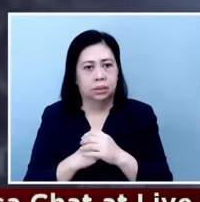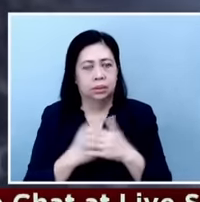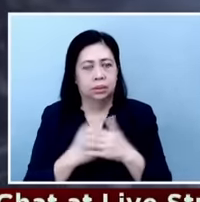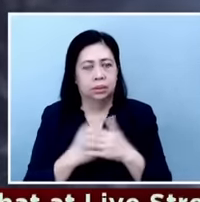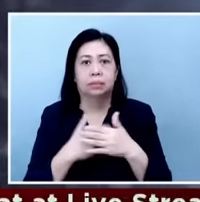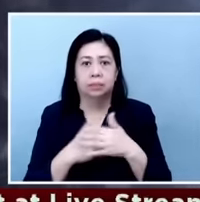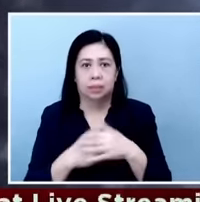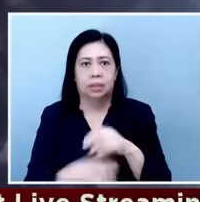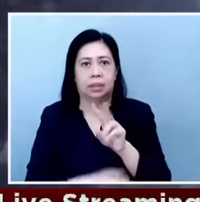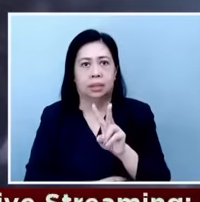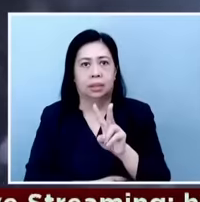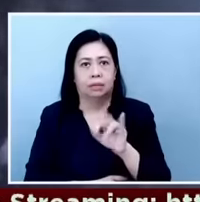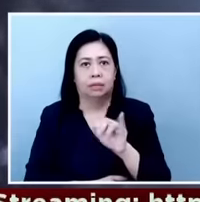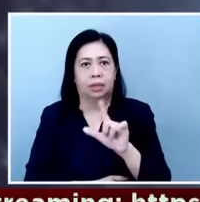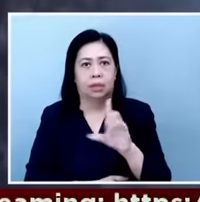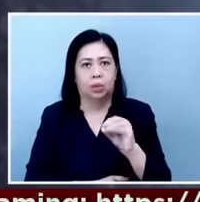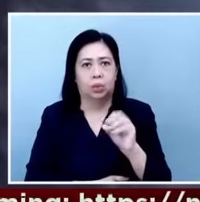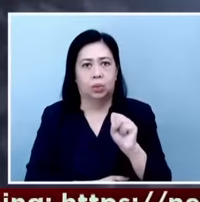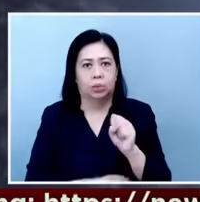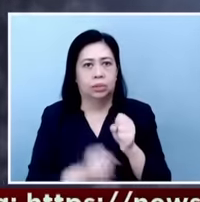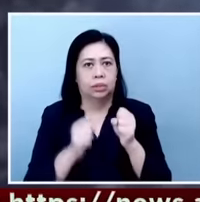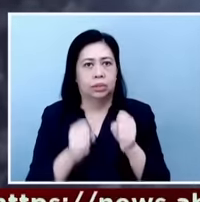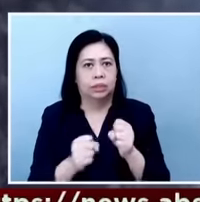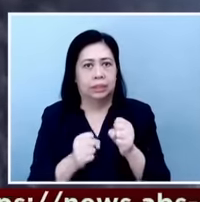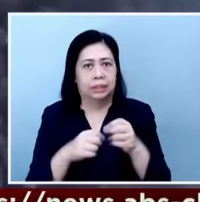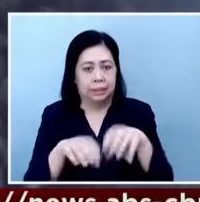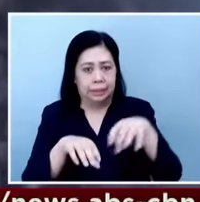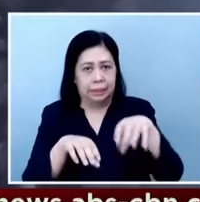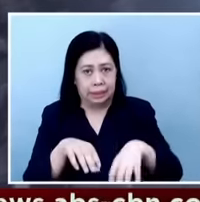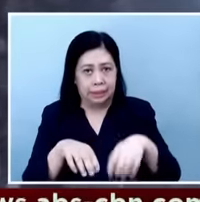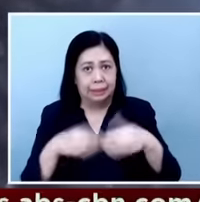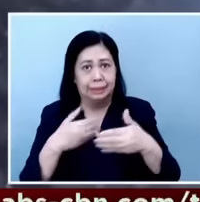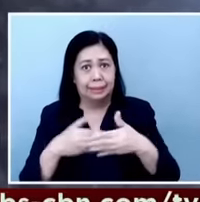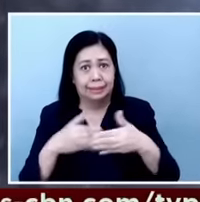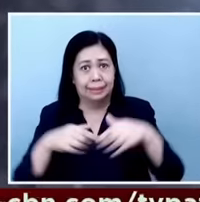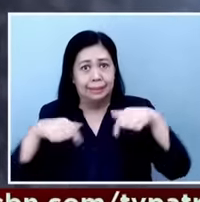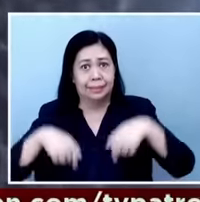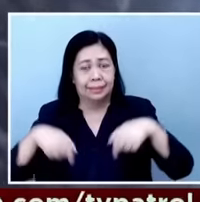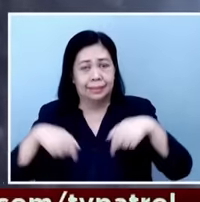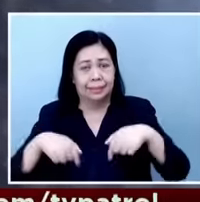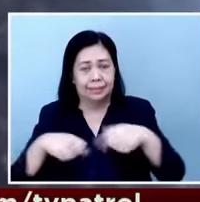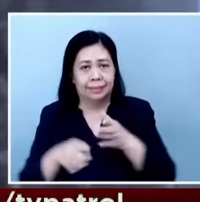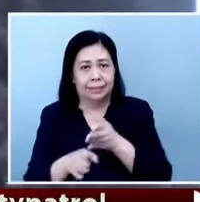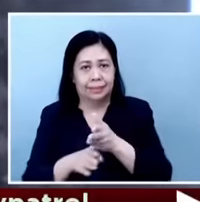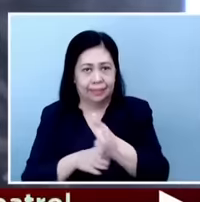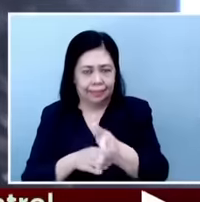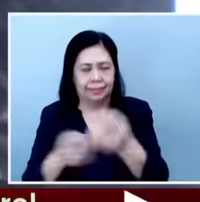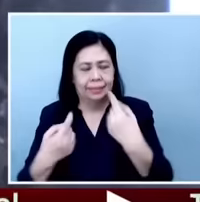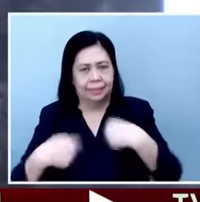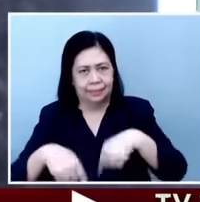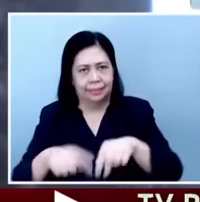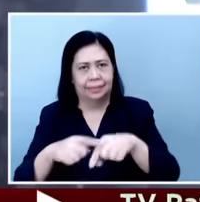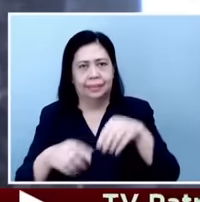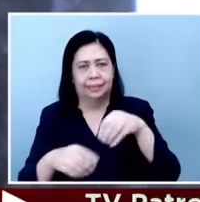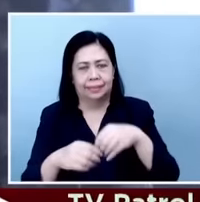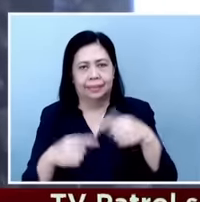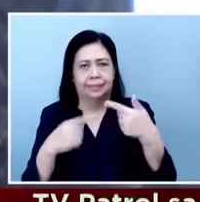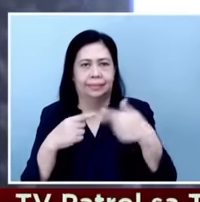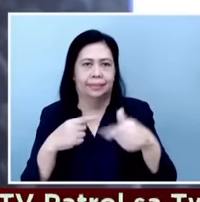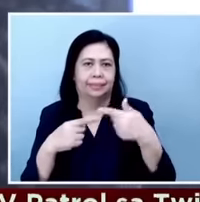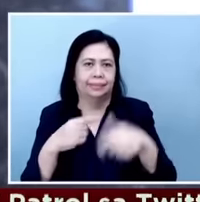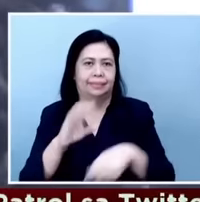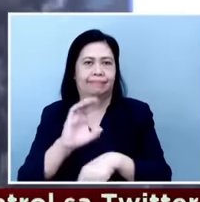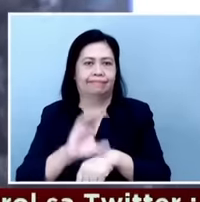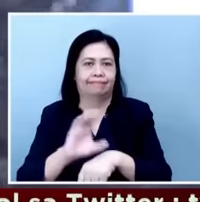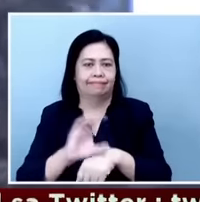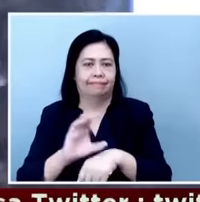na. Ang Villalobos Street po ay katabi lamang namin dito at yan ay diretso na papunta sa gate ng simbahan.